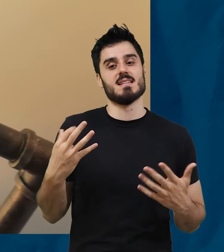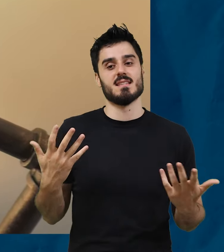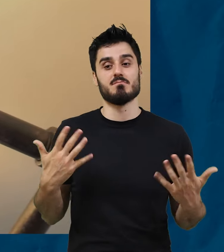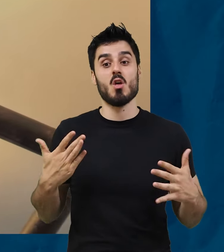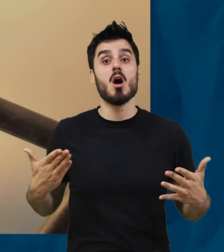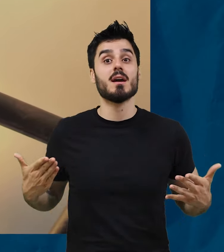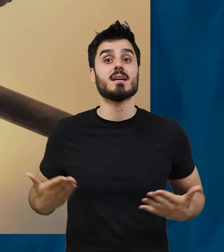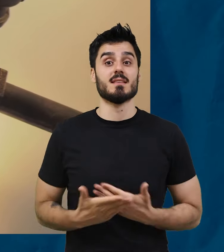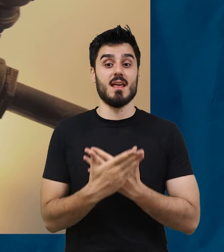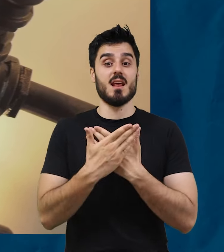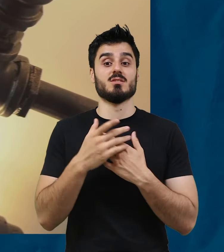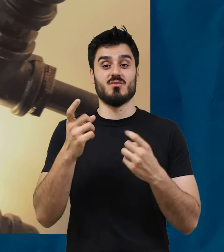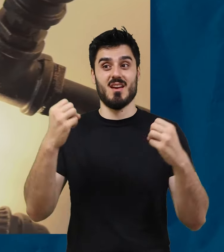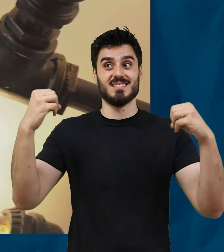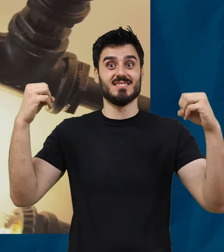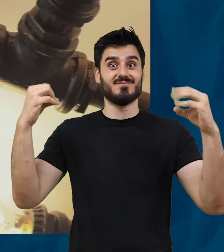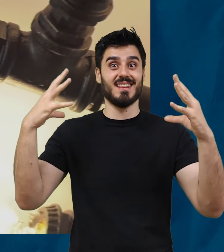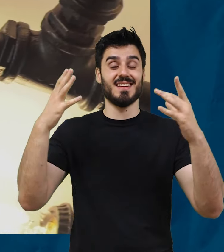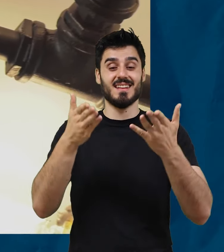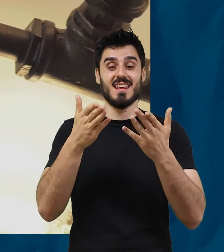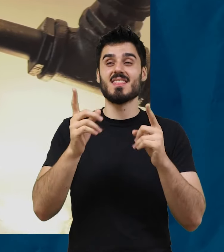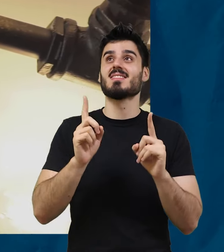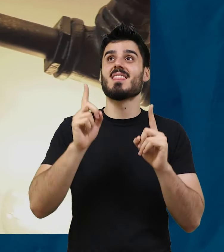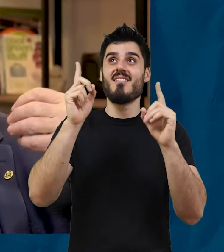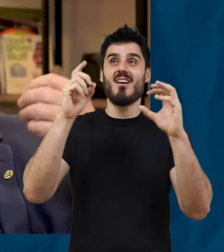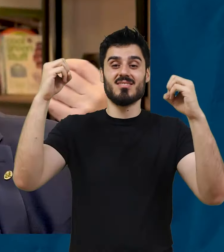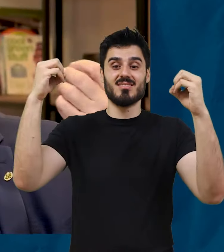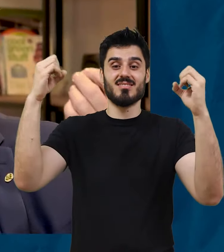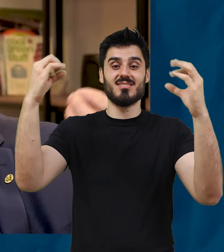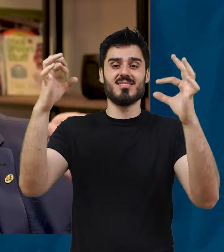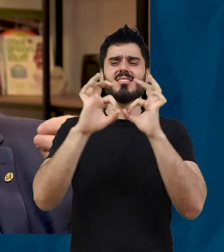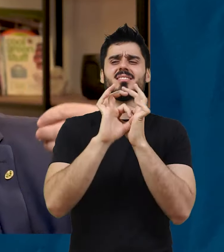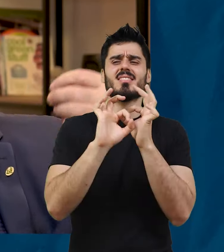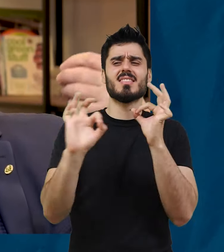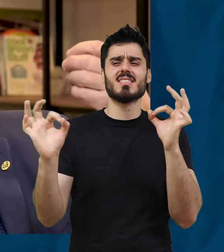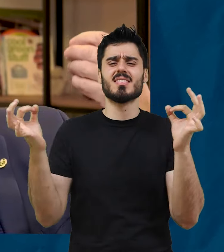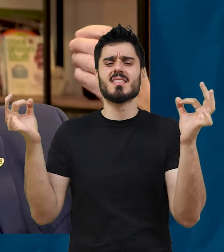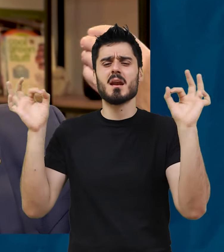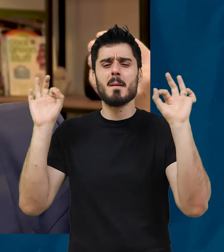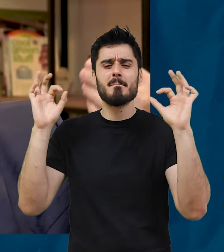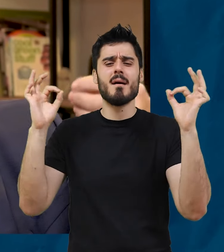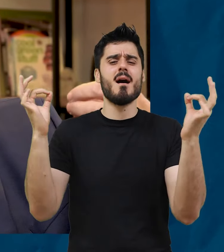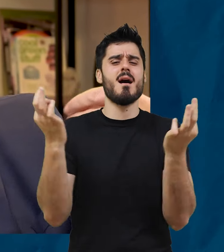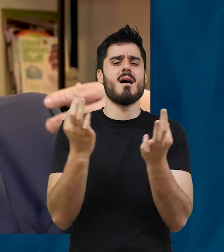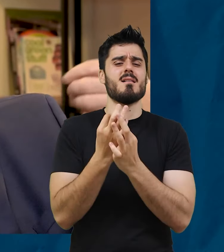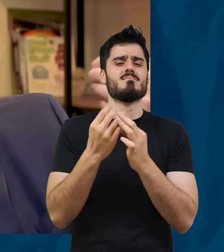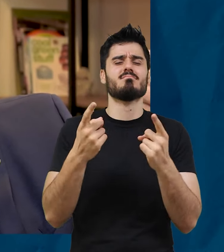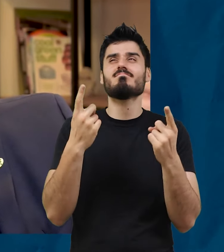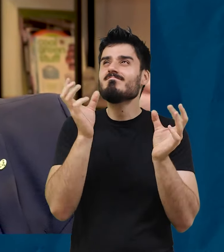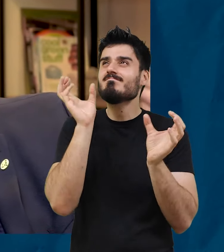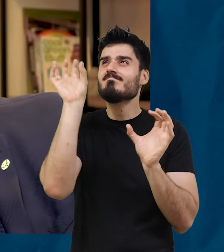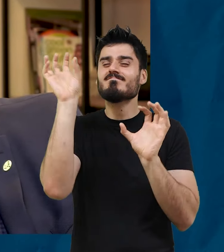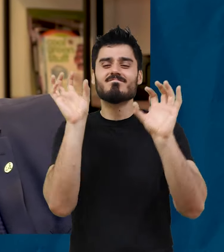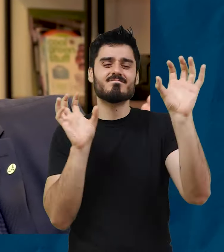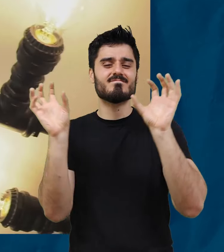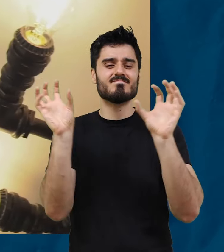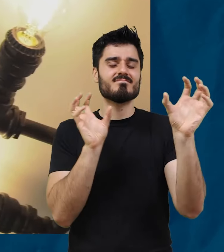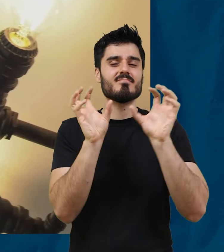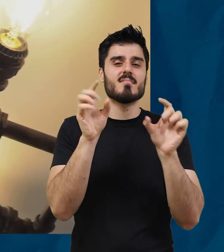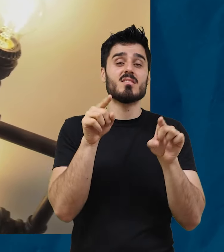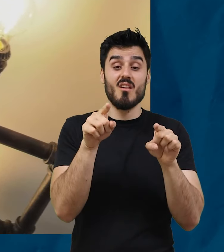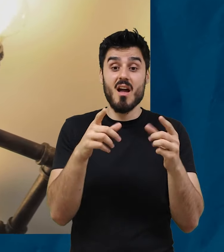Вау, много интересно. Това осветително тяло, което е на тавана с тези тръби и с тези осветления, които са пъхнати